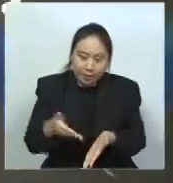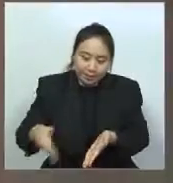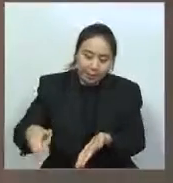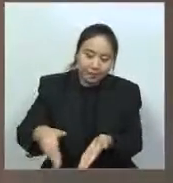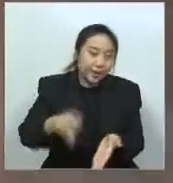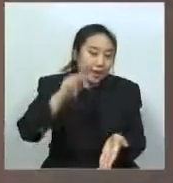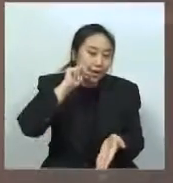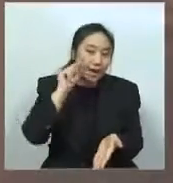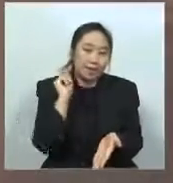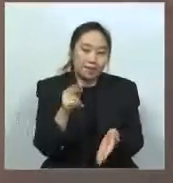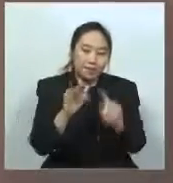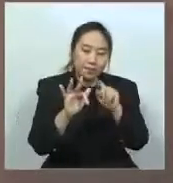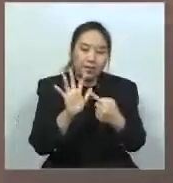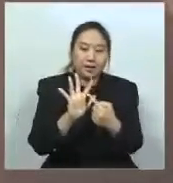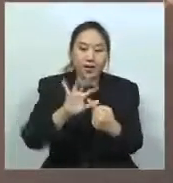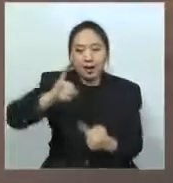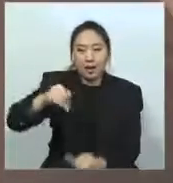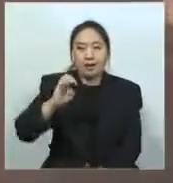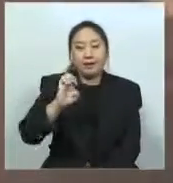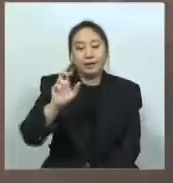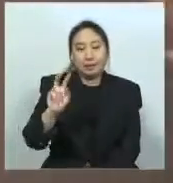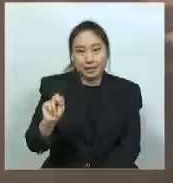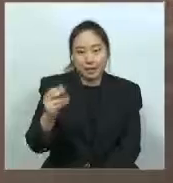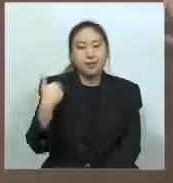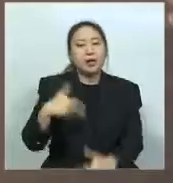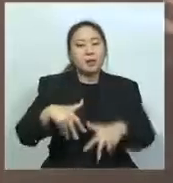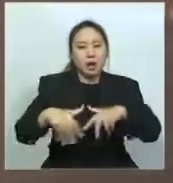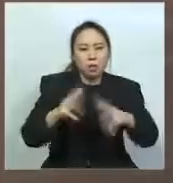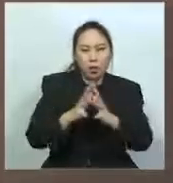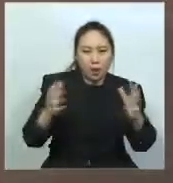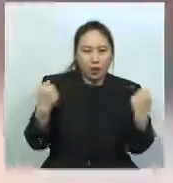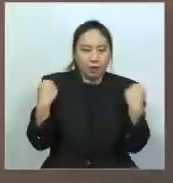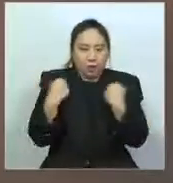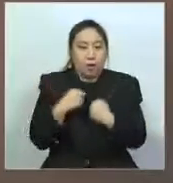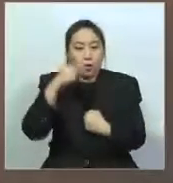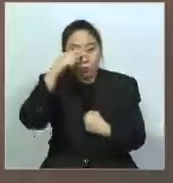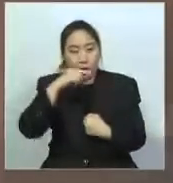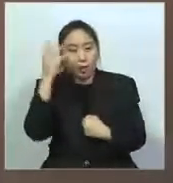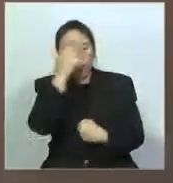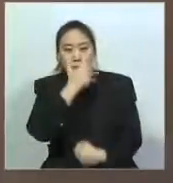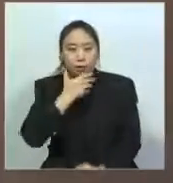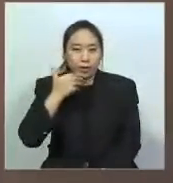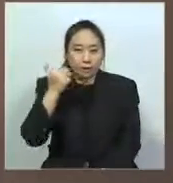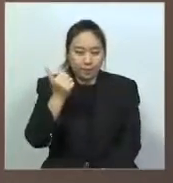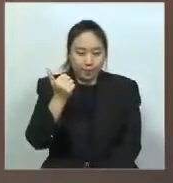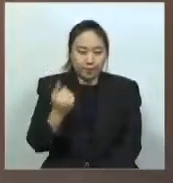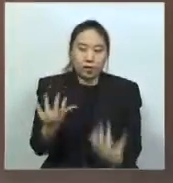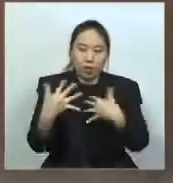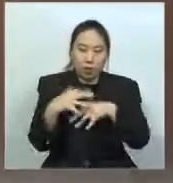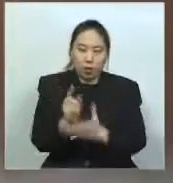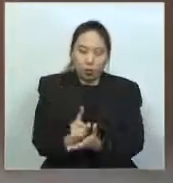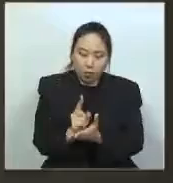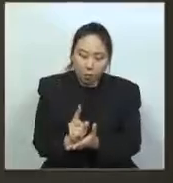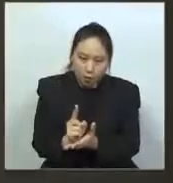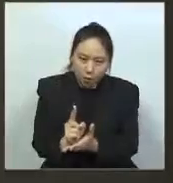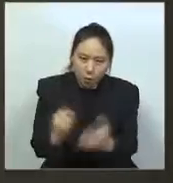ที่เขตเทศบาลเมืองบรรยากาศเรียกว่ามีคนที่มาร่วมกิจกรรมกันเนืองแน่นแล้วก็สวมใส่ชุดไทยสวยๆแบบนี้ค่ะมาร่วมกันลอยกระทง